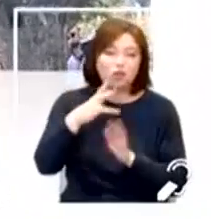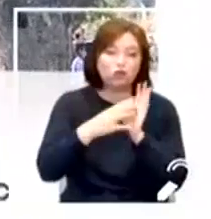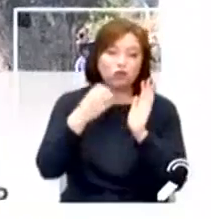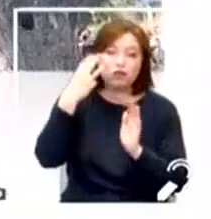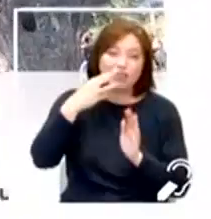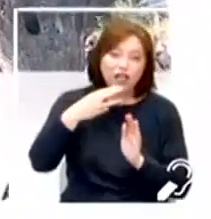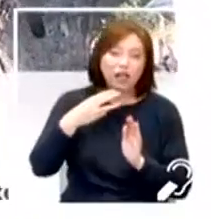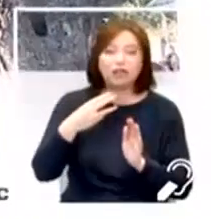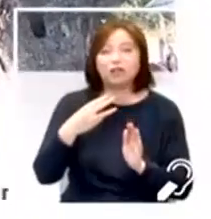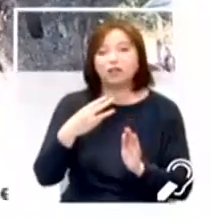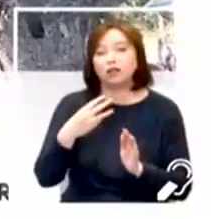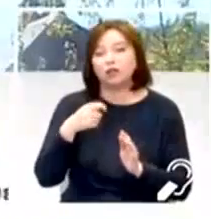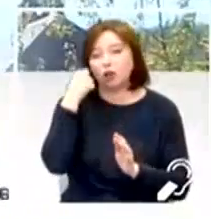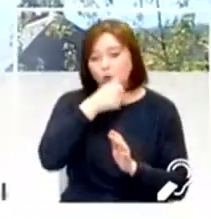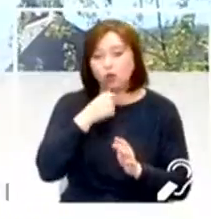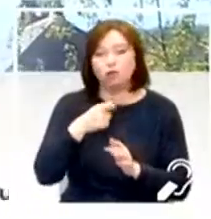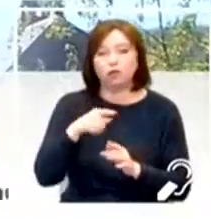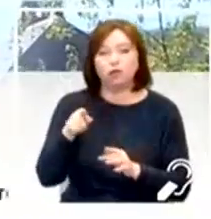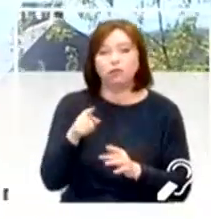30 de către